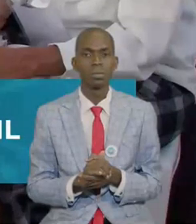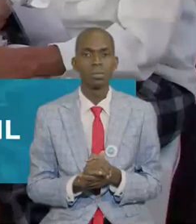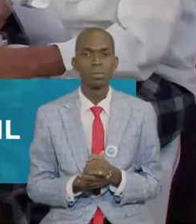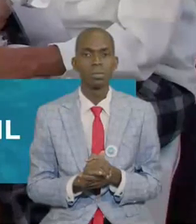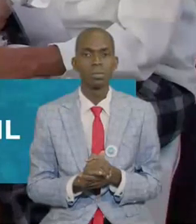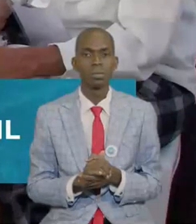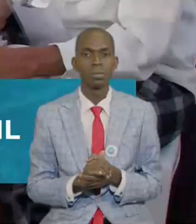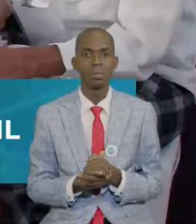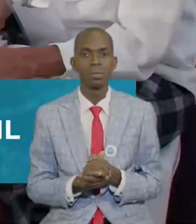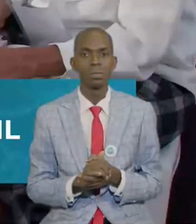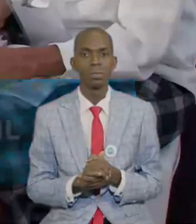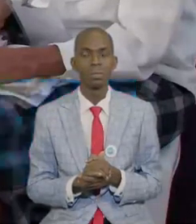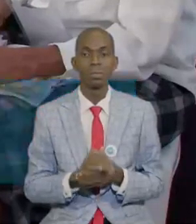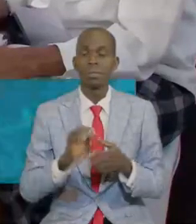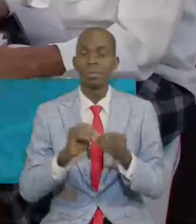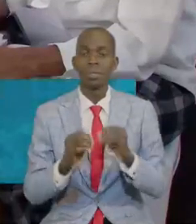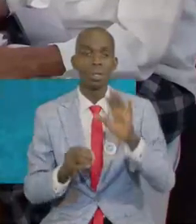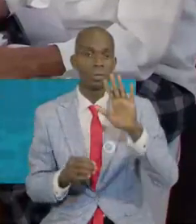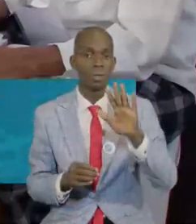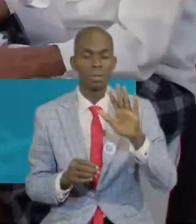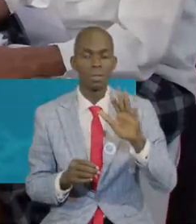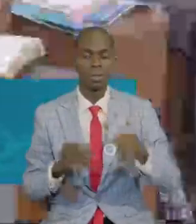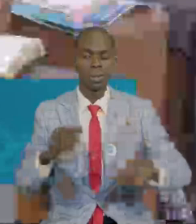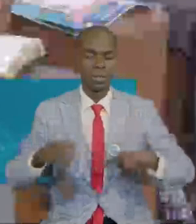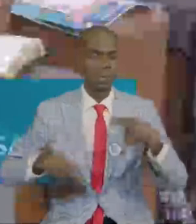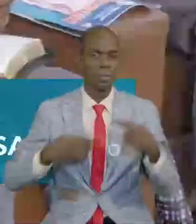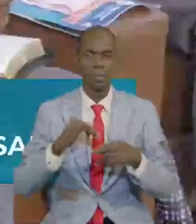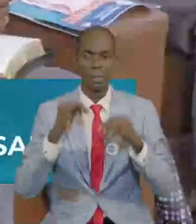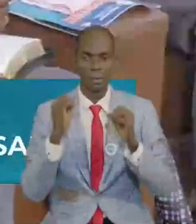les mauvais esprits. Number five, reviving power